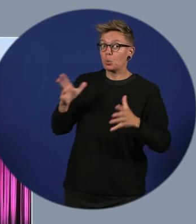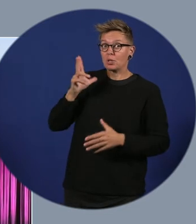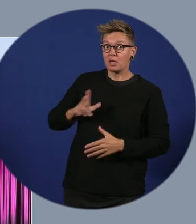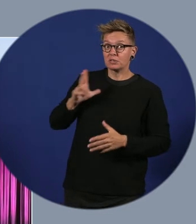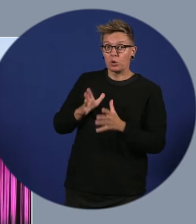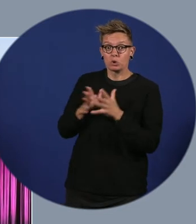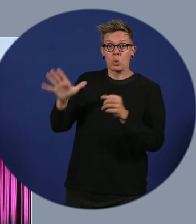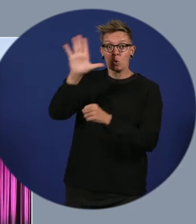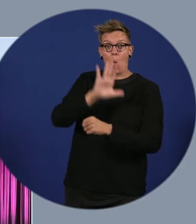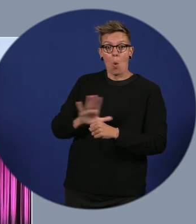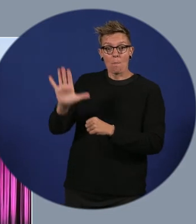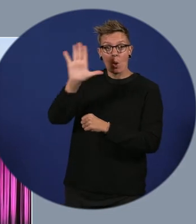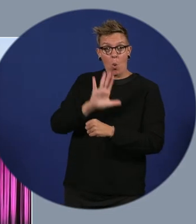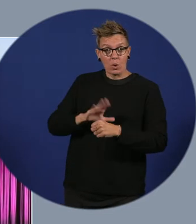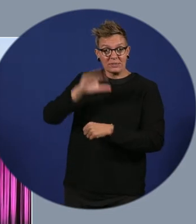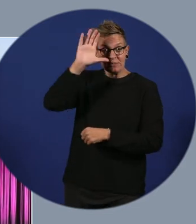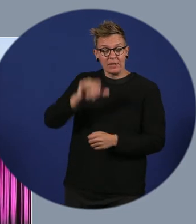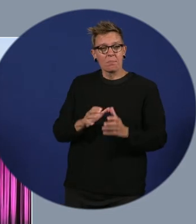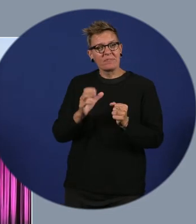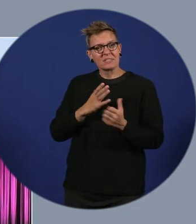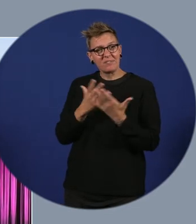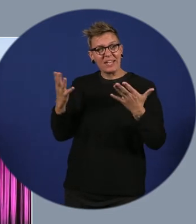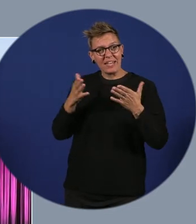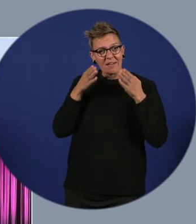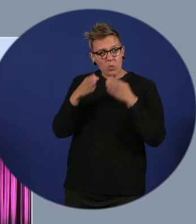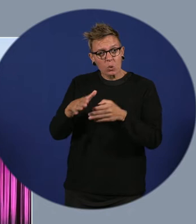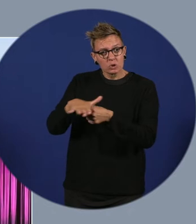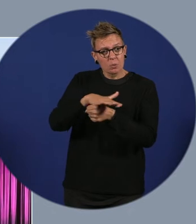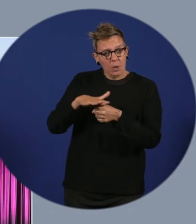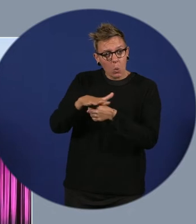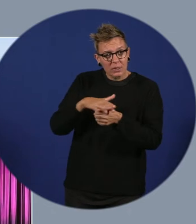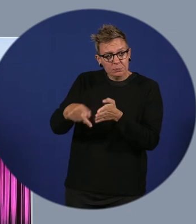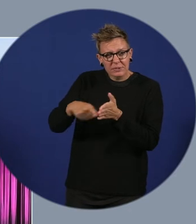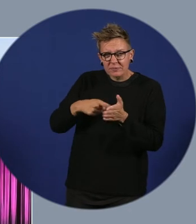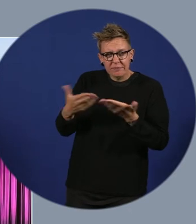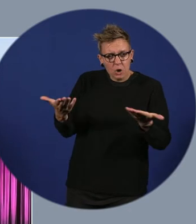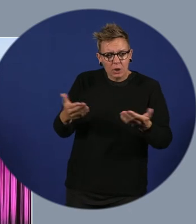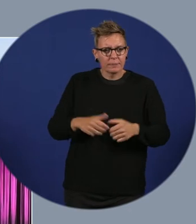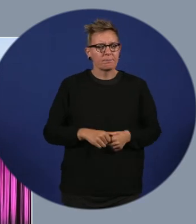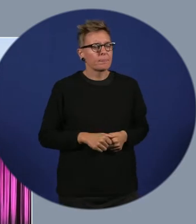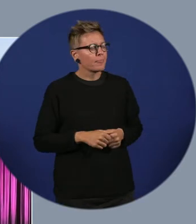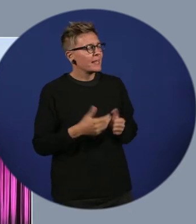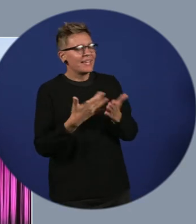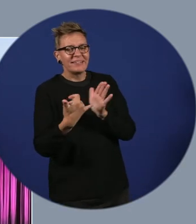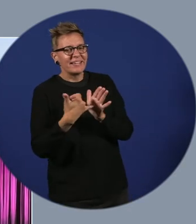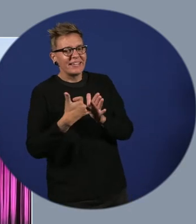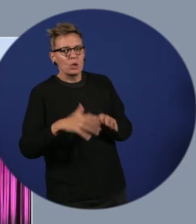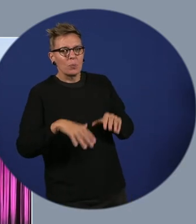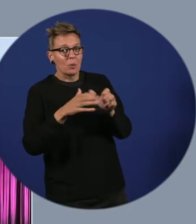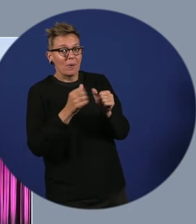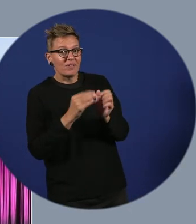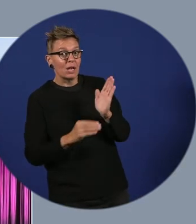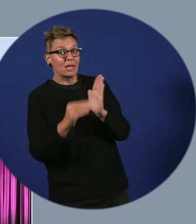ni försöker täcka. Mm. Men fanns det fler fokusområden så här specifikt som ni hade i detta uppdraget? Ja, inte i uppdraget, men nej, vi lade till ett eget. Till.